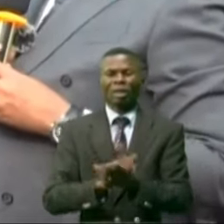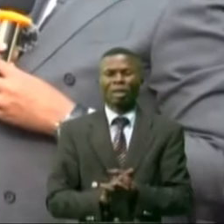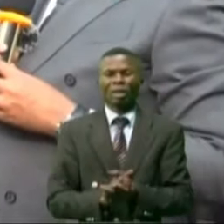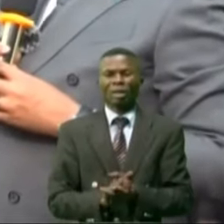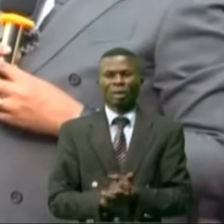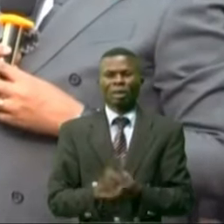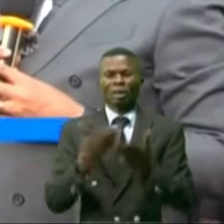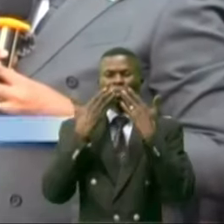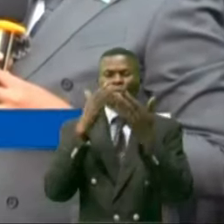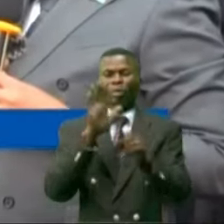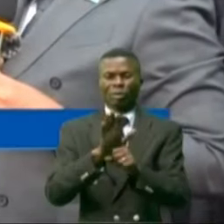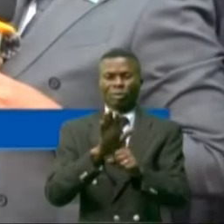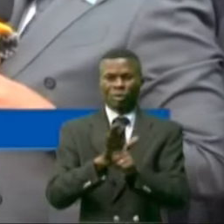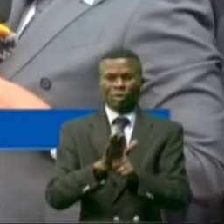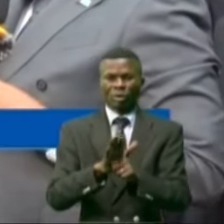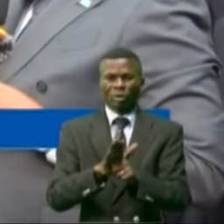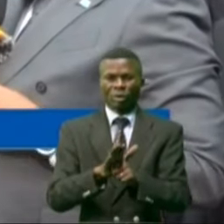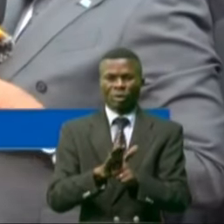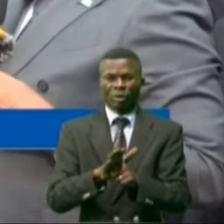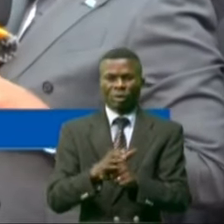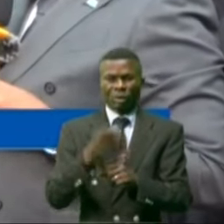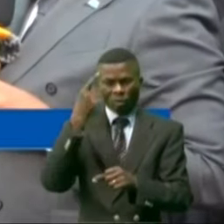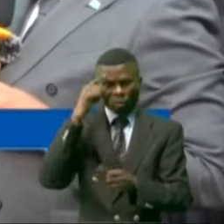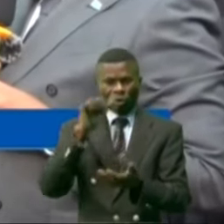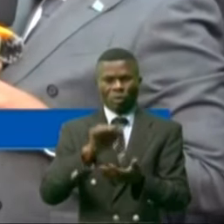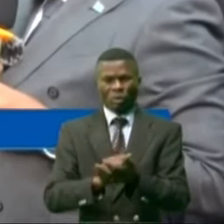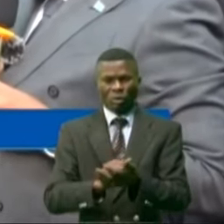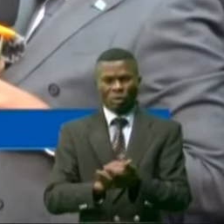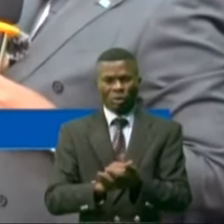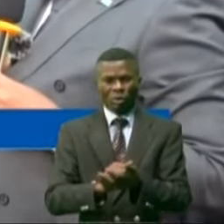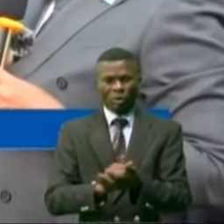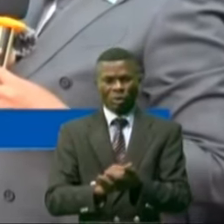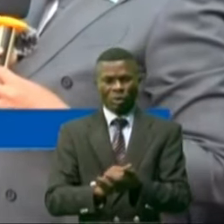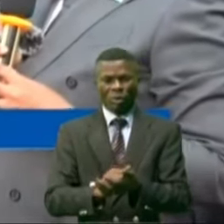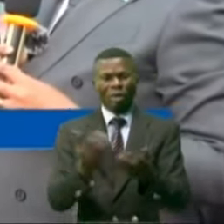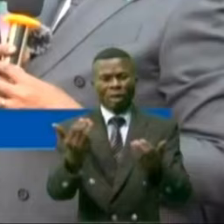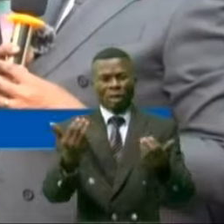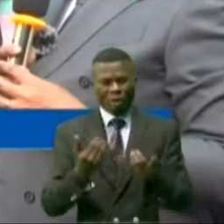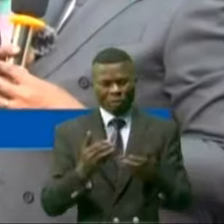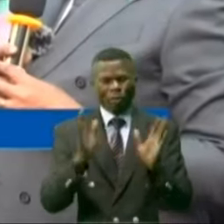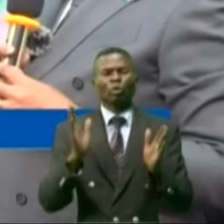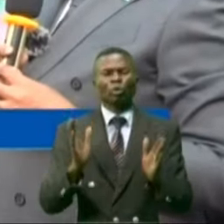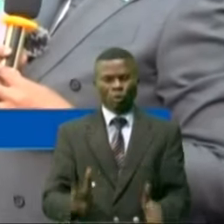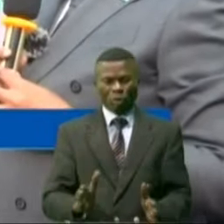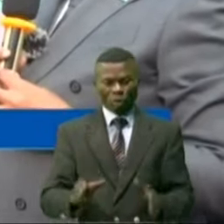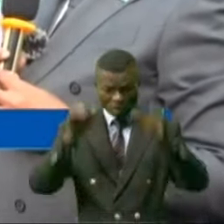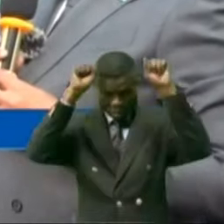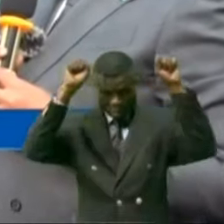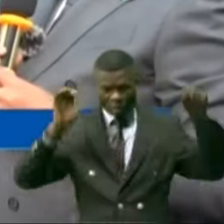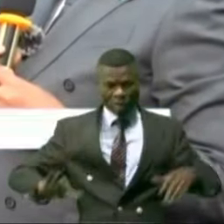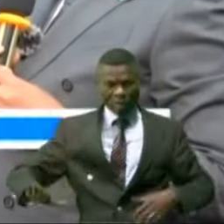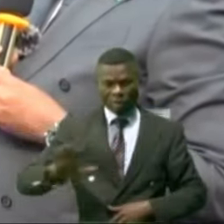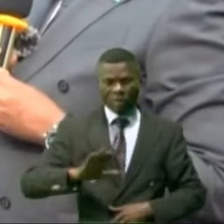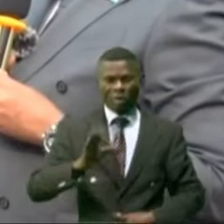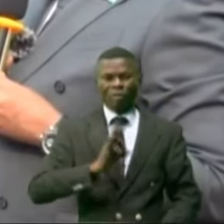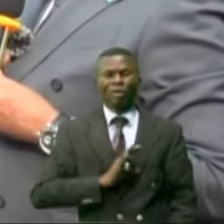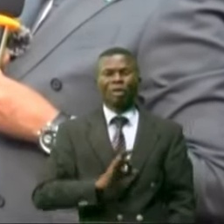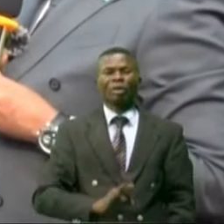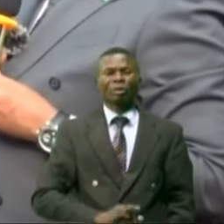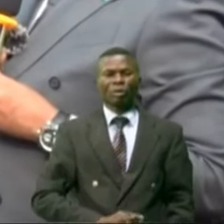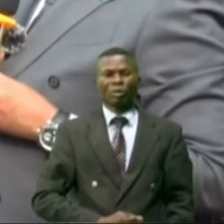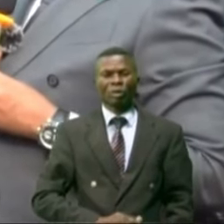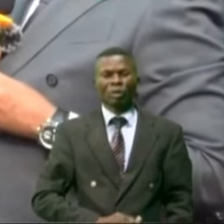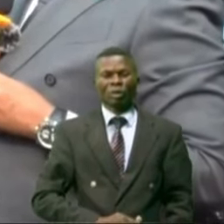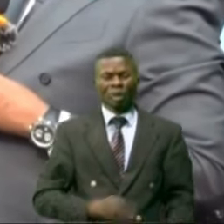investissement de l'État congolais sous la volonté ferme du président de la République, Félix-Antoine Tshisekedi,